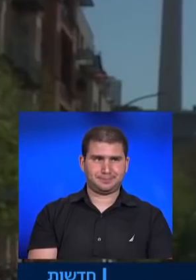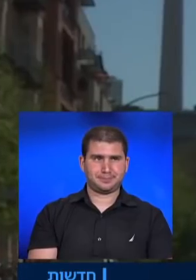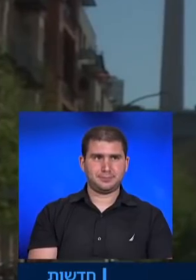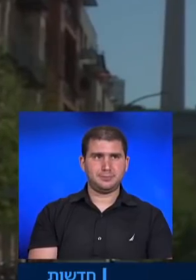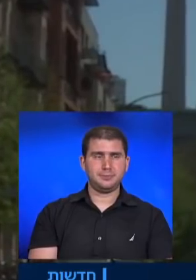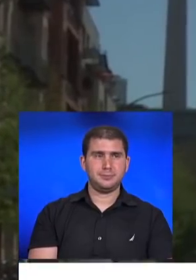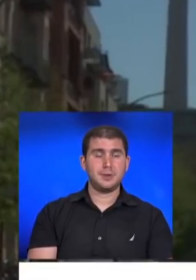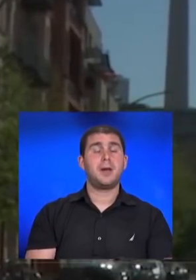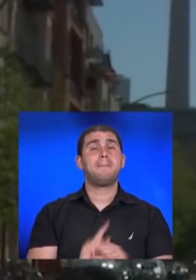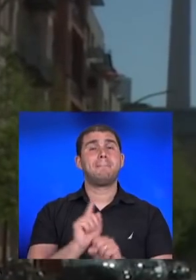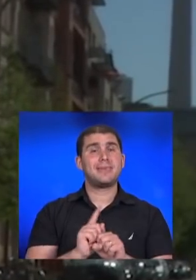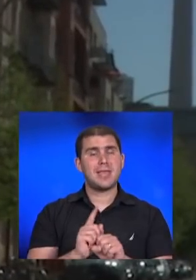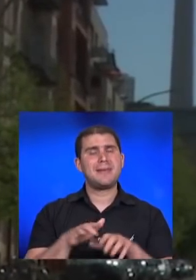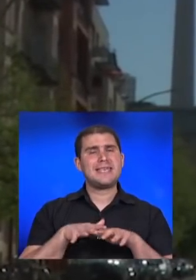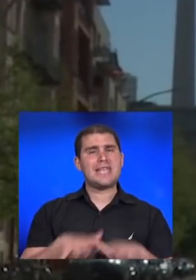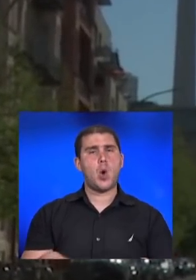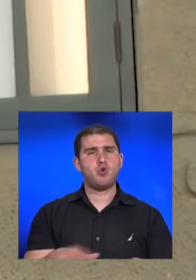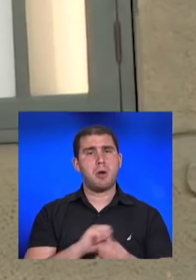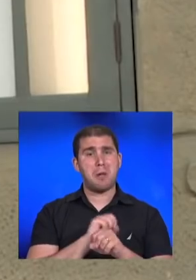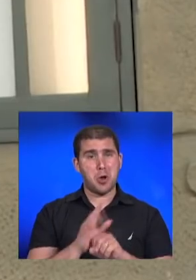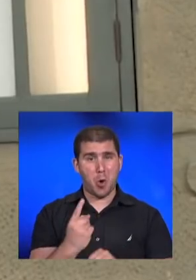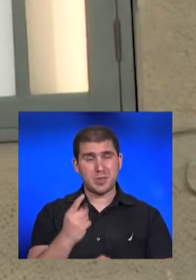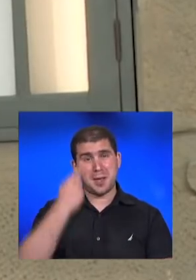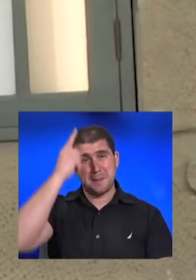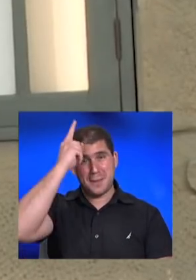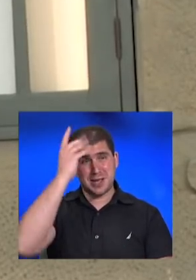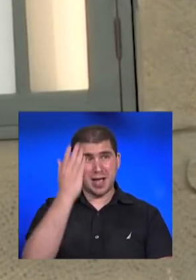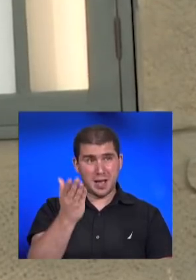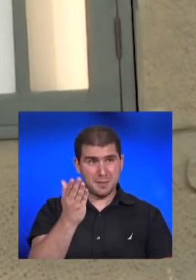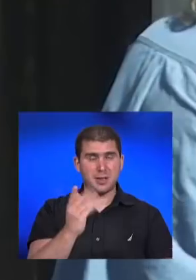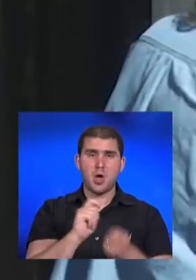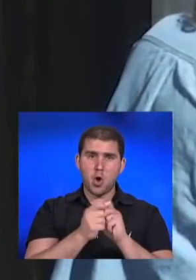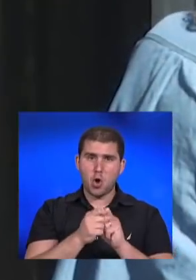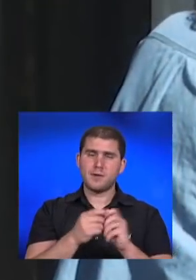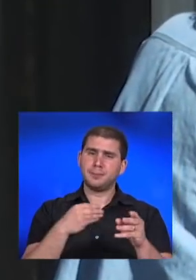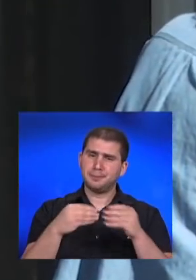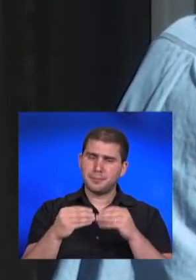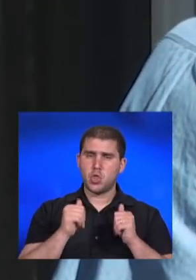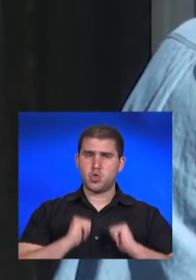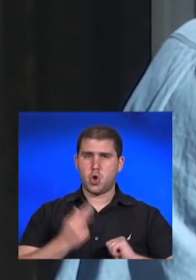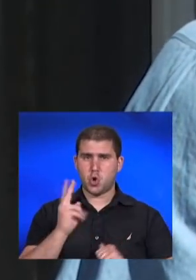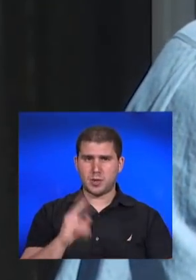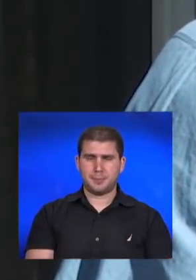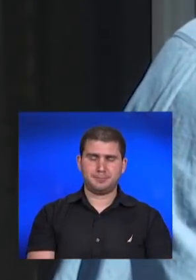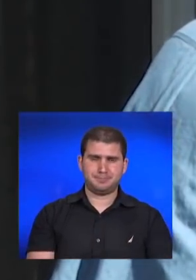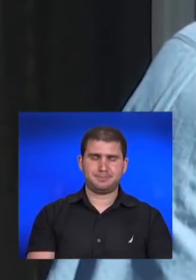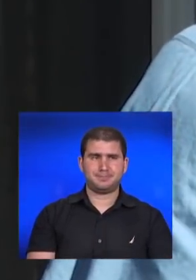בינתיים הייאוש מקורונה, לפחות בגרמניה, נעשה יותר נוח. אנטוניה ימין, ברלין.